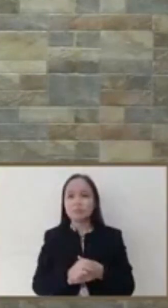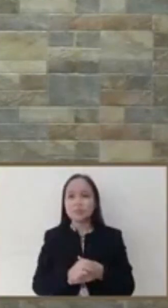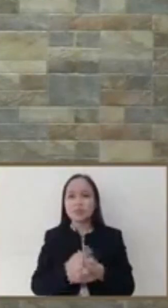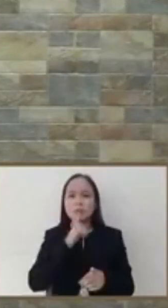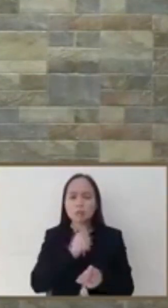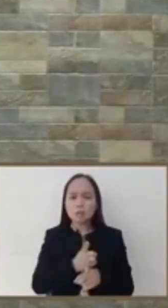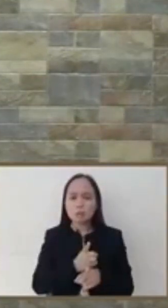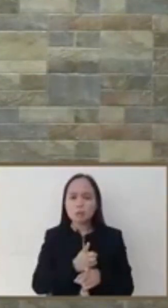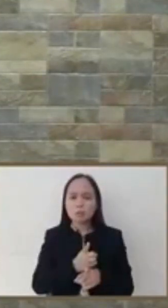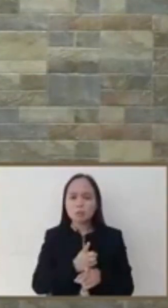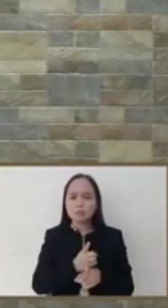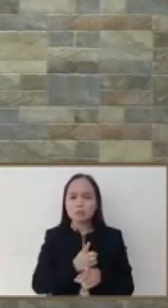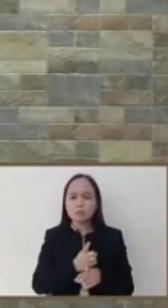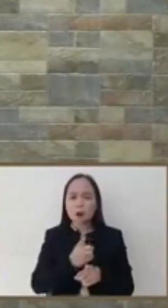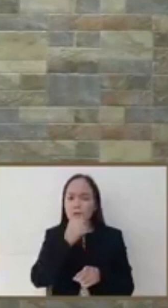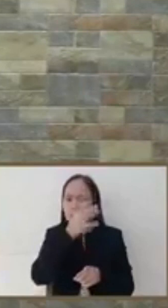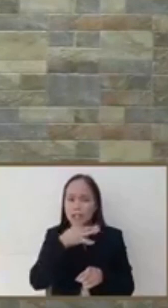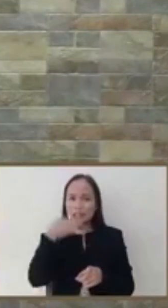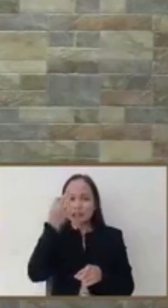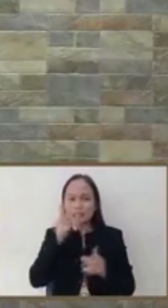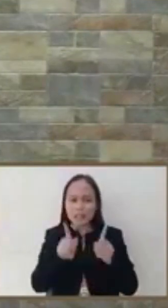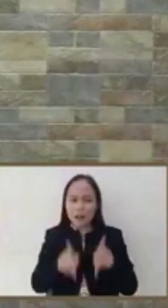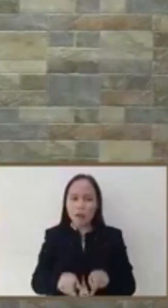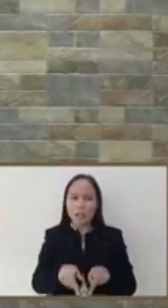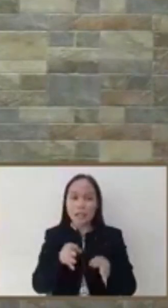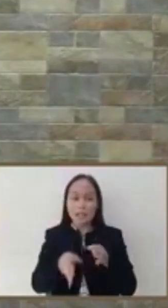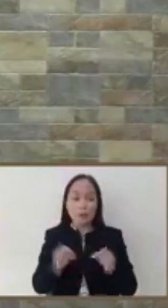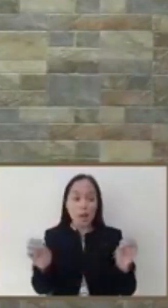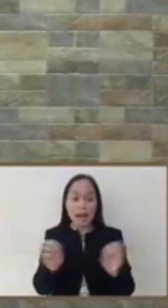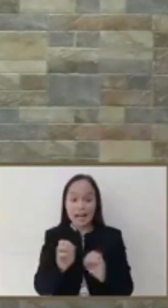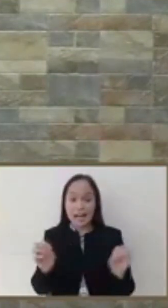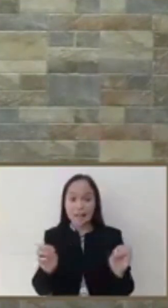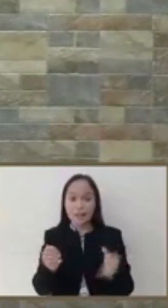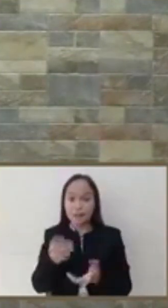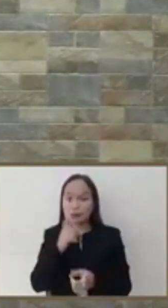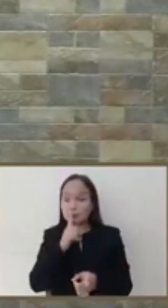itsura ng tao pag wala sa kanya yung kanyang pinagmamalaking kayamanan.